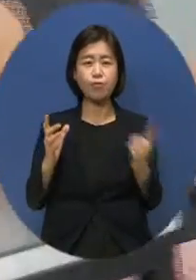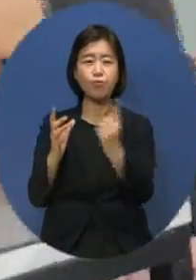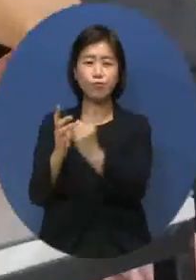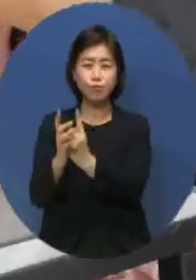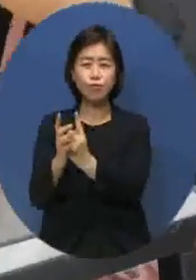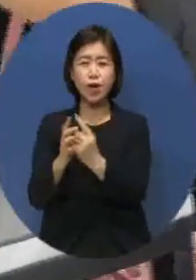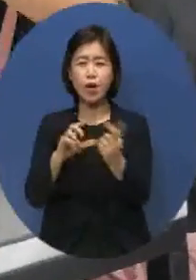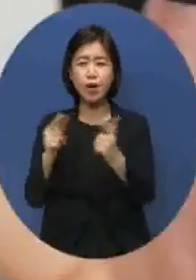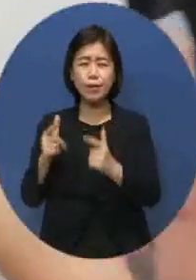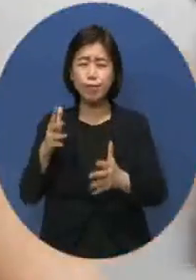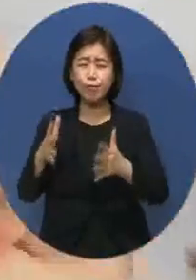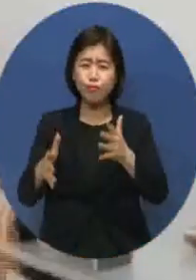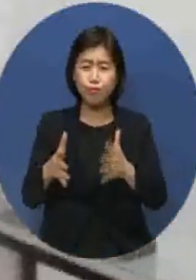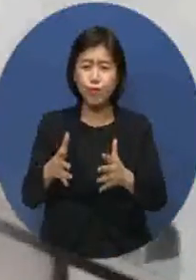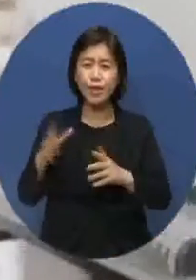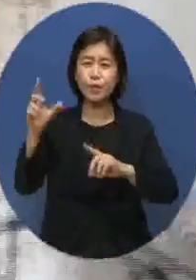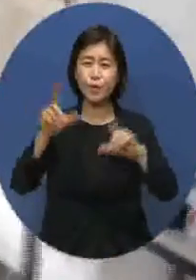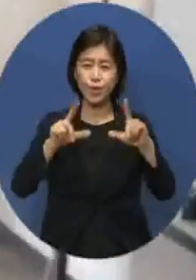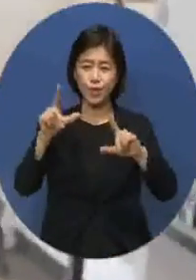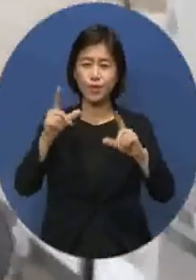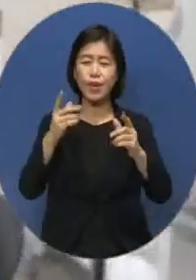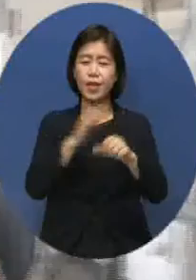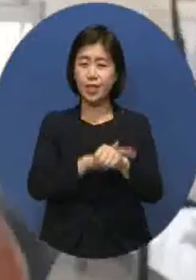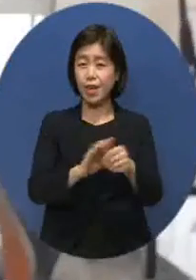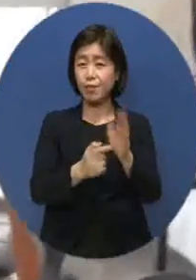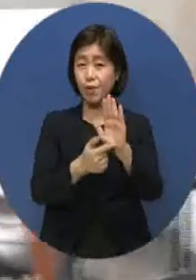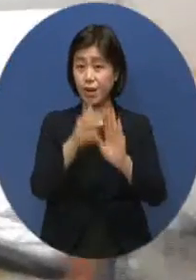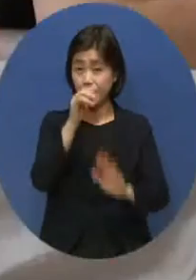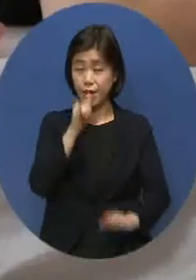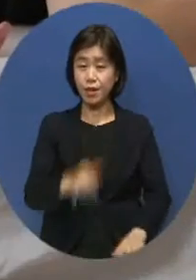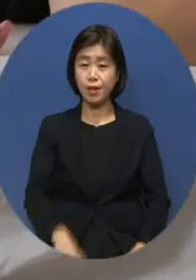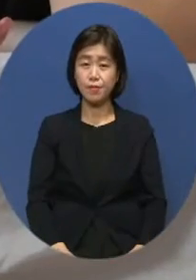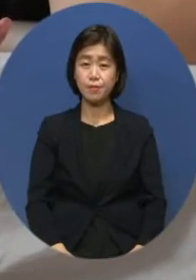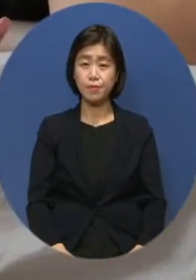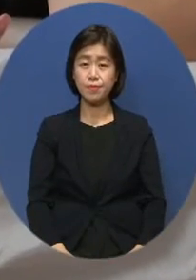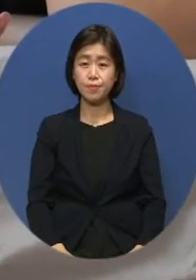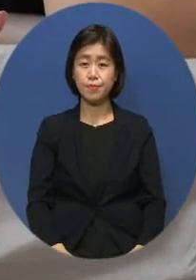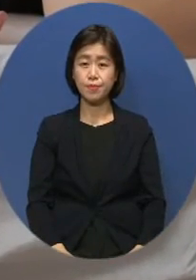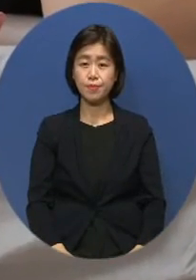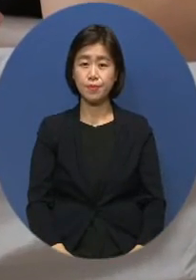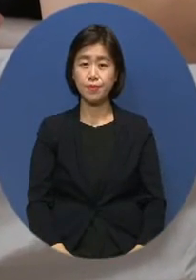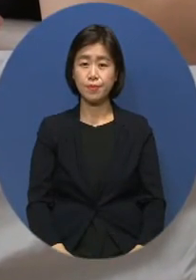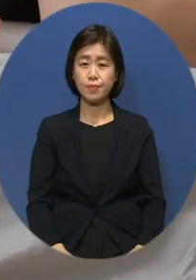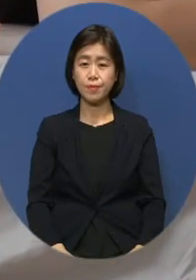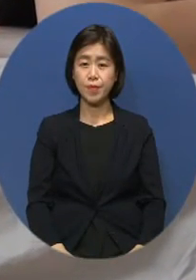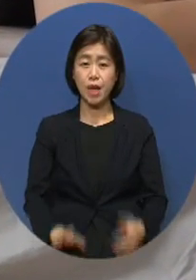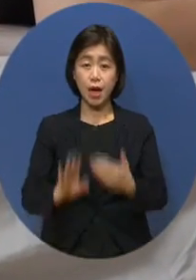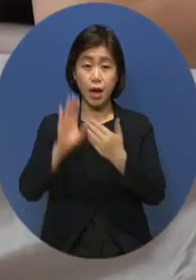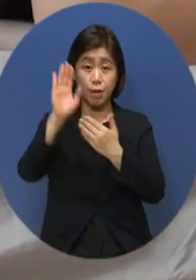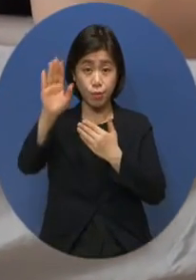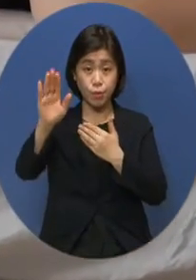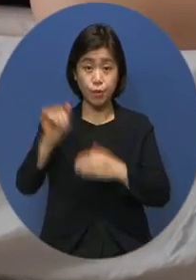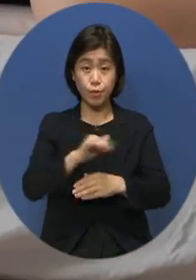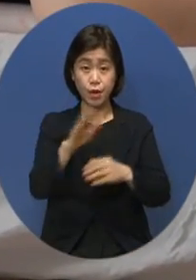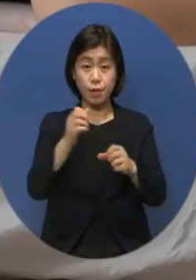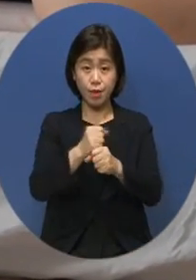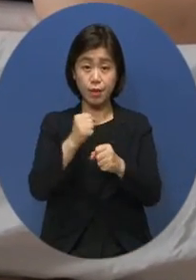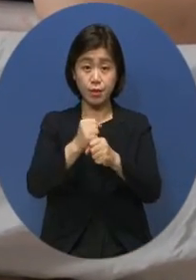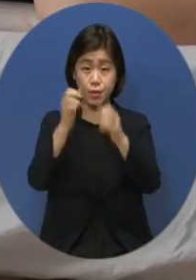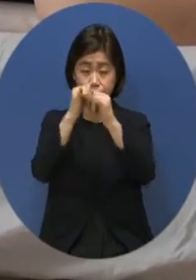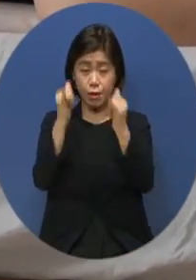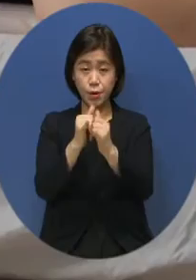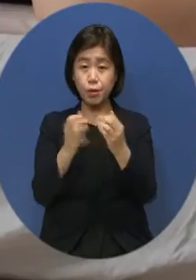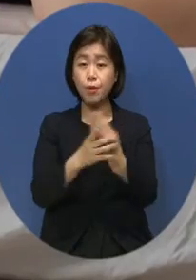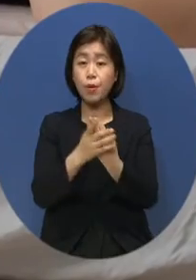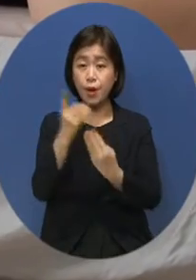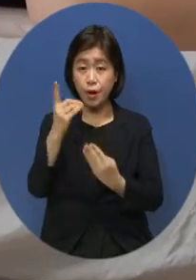싶다. 그리고 바라건대 이게 어떤 그 이후에 우리가 만들어갈 사회 통합에 있어서 사실 같이 살지